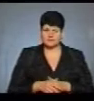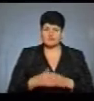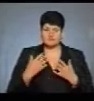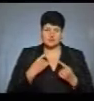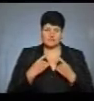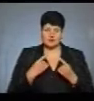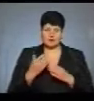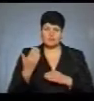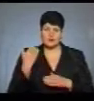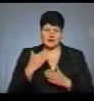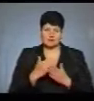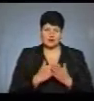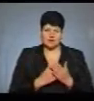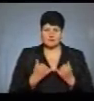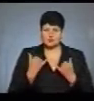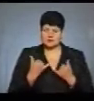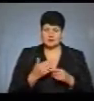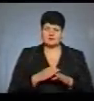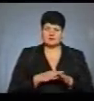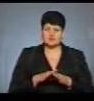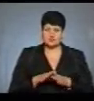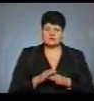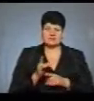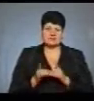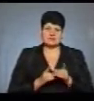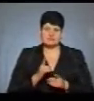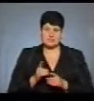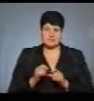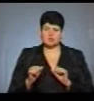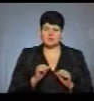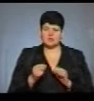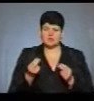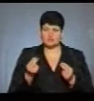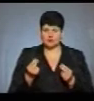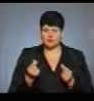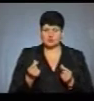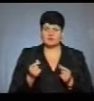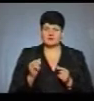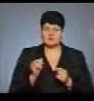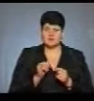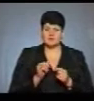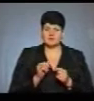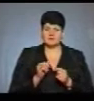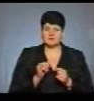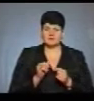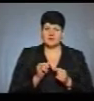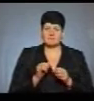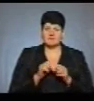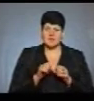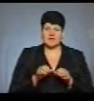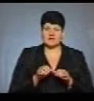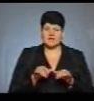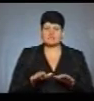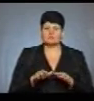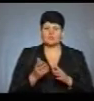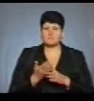в попередніх програмах, що зараз реалізовується зміна і розпорядників коштів, самого, скажімо, механізму пільг, і